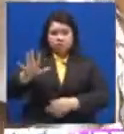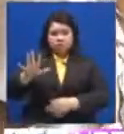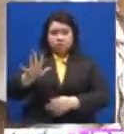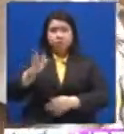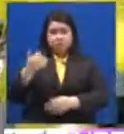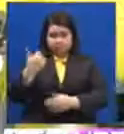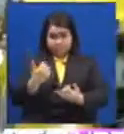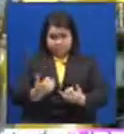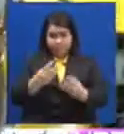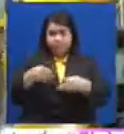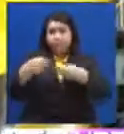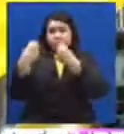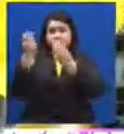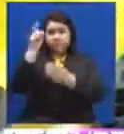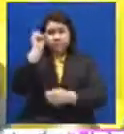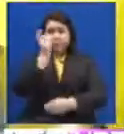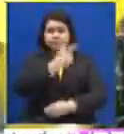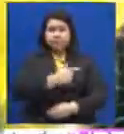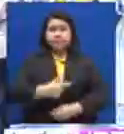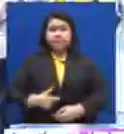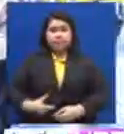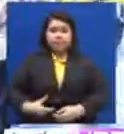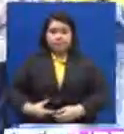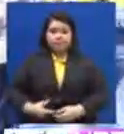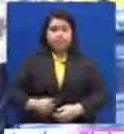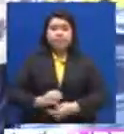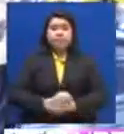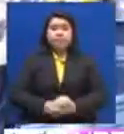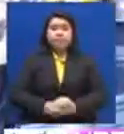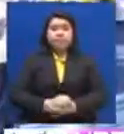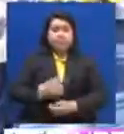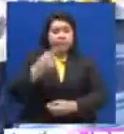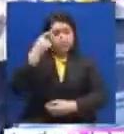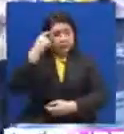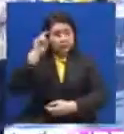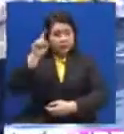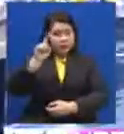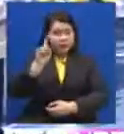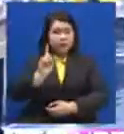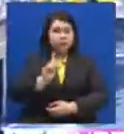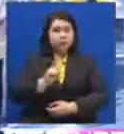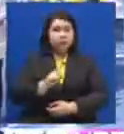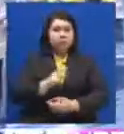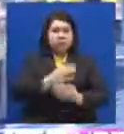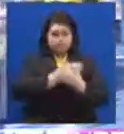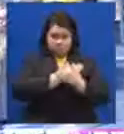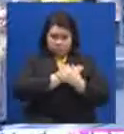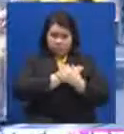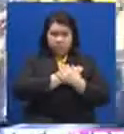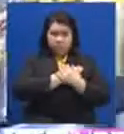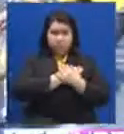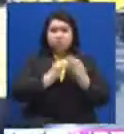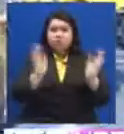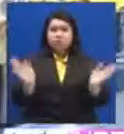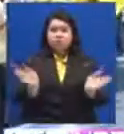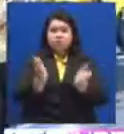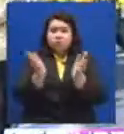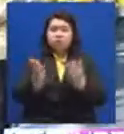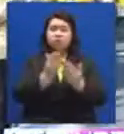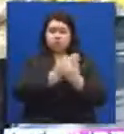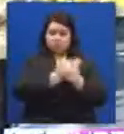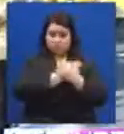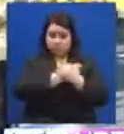ราชกุศลแด่พระบาทสมเด็จพระเจ้าอยู่หัวและแสดงออกถึงความจงรักภักดีรวมทั้งยังเป็นการเสริมสร้างความรักความ